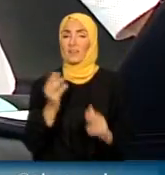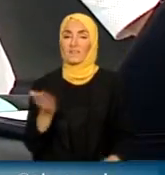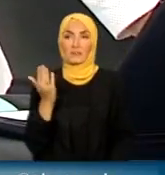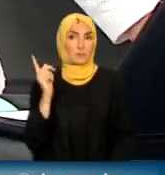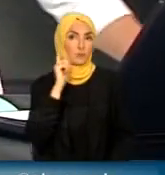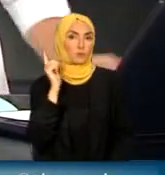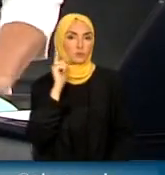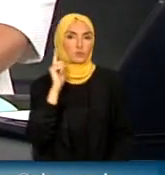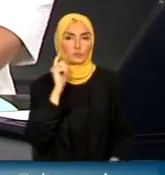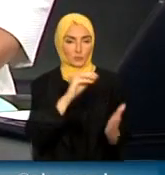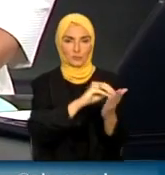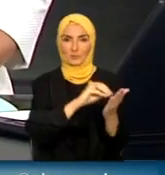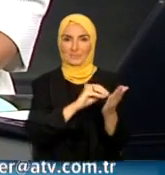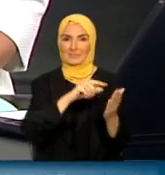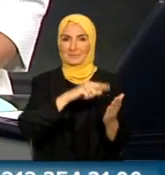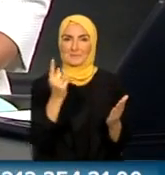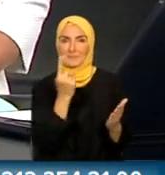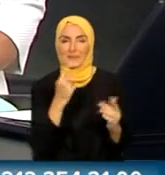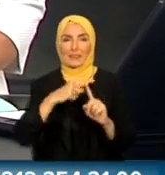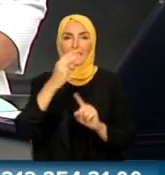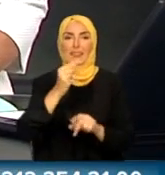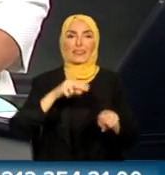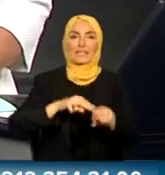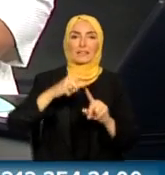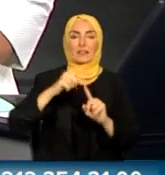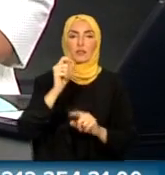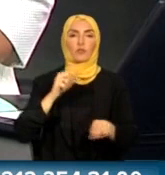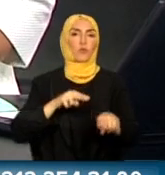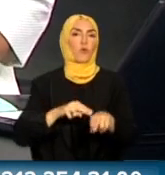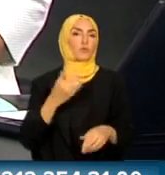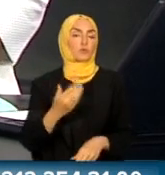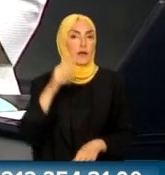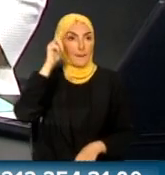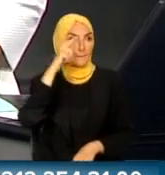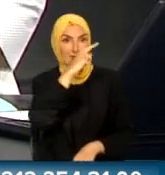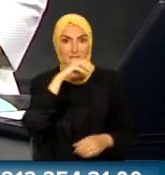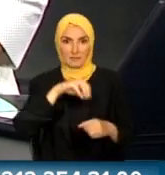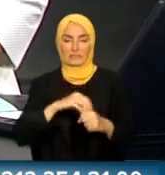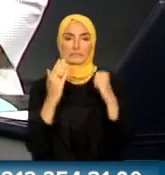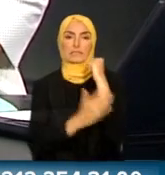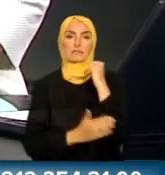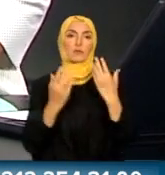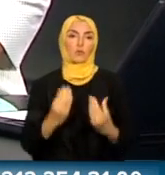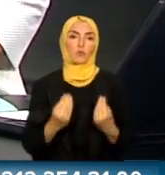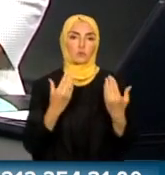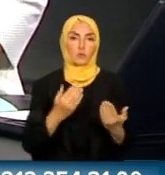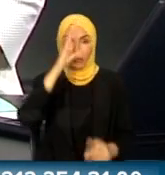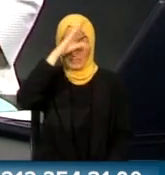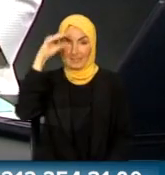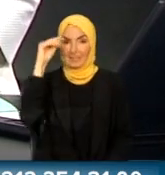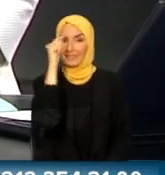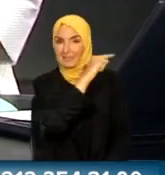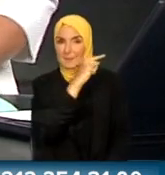en çok kullanılan uygulamalarından biri olan TikTok Amerika'da yasaklanıyor. Çünkü Amerikan Başkanı Trump TikTok'u